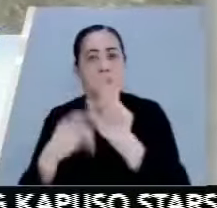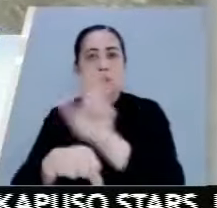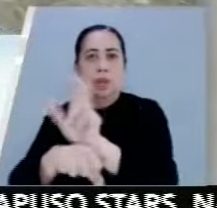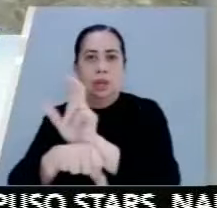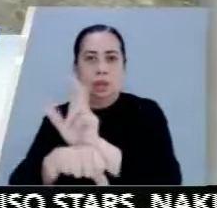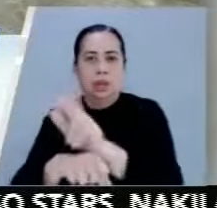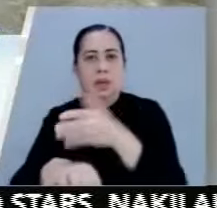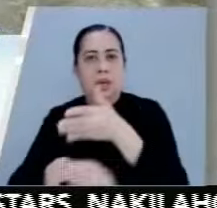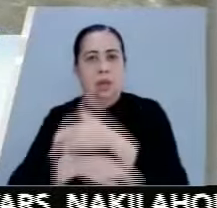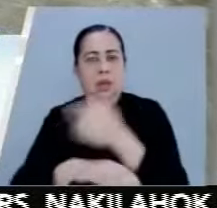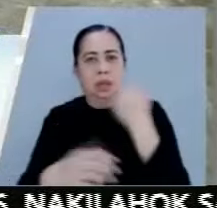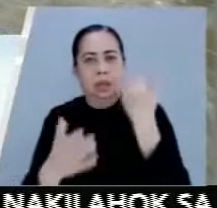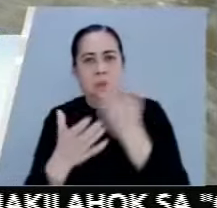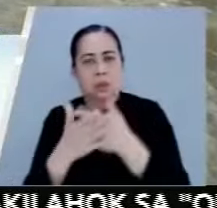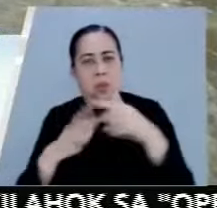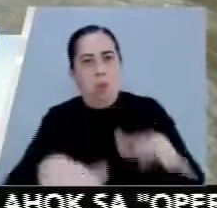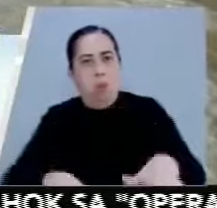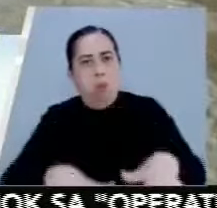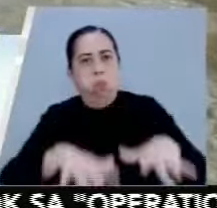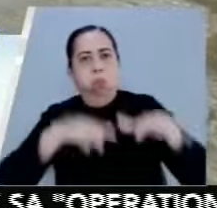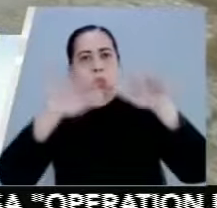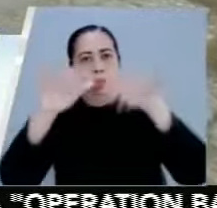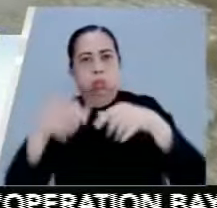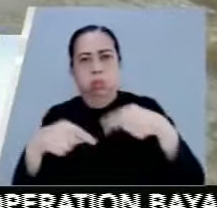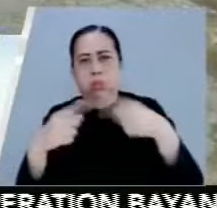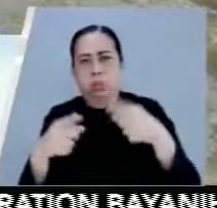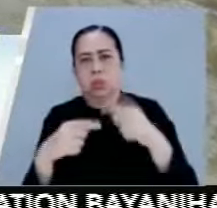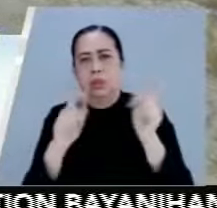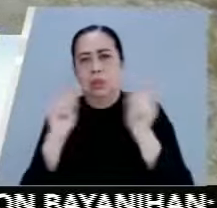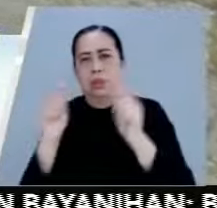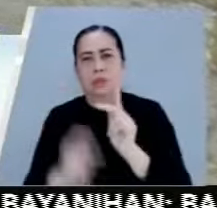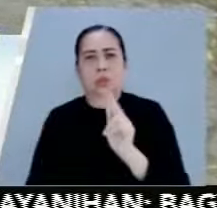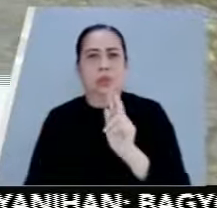abutan ng mataas na baha sa kasagsagan ng bagyong